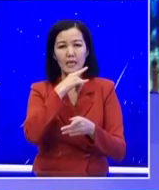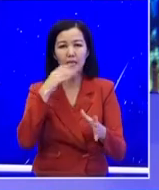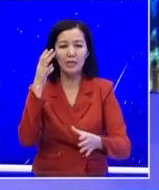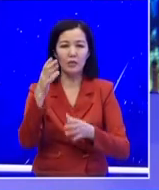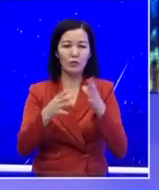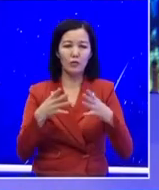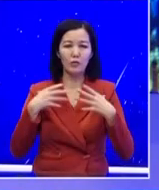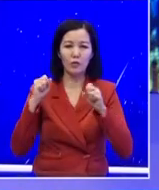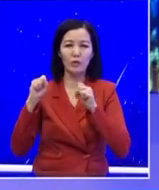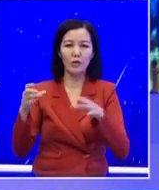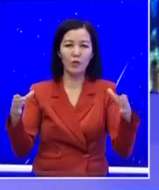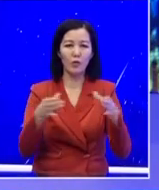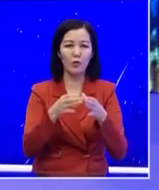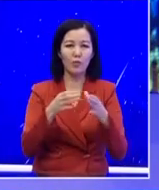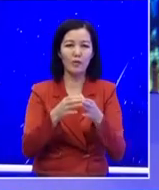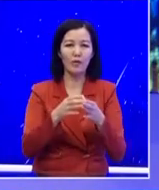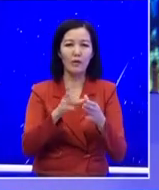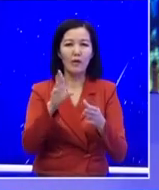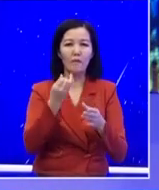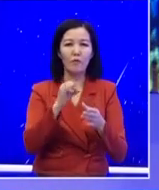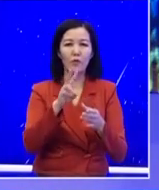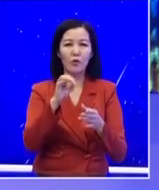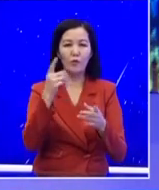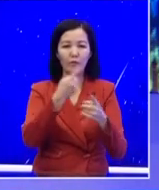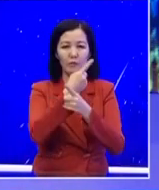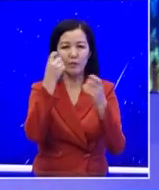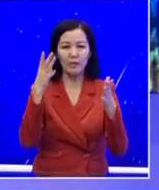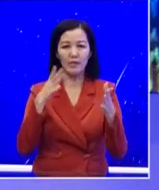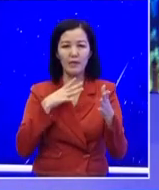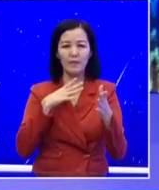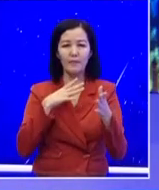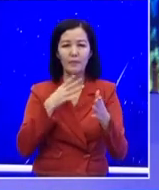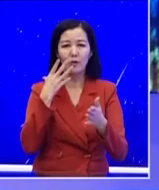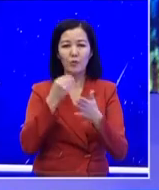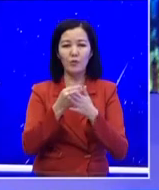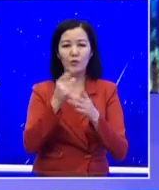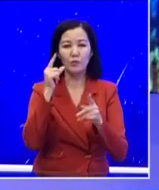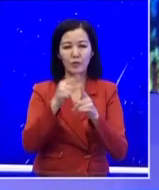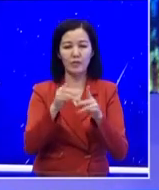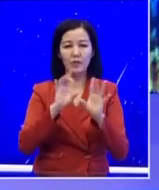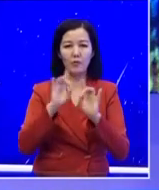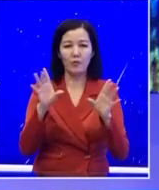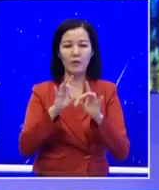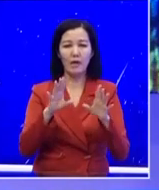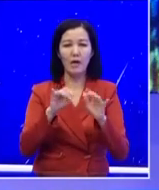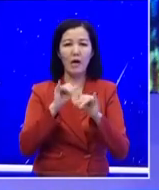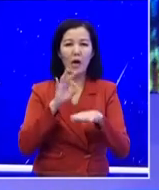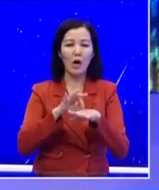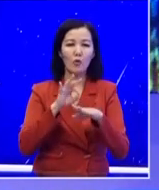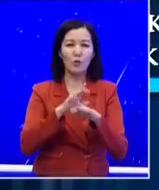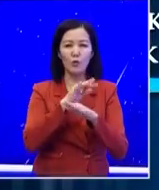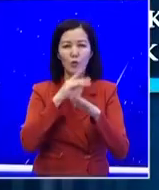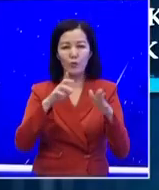дүниежүзілік денсаулық сақтау ұйымының өкілі Мелита Буйнович білдірді. Өз сөзінде ол пандемияның